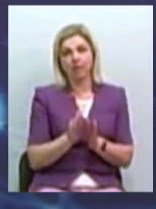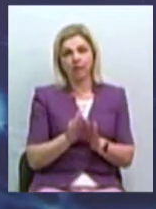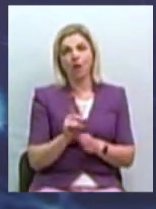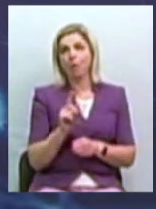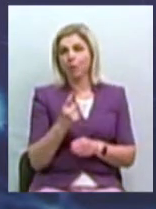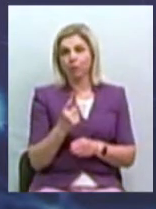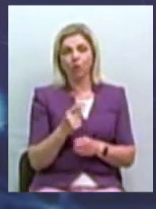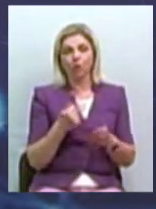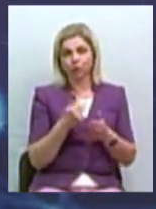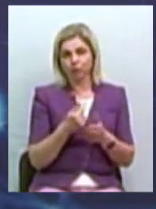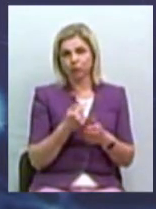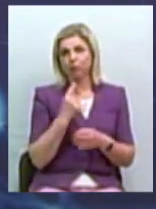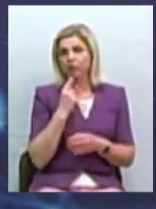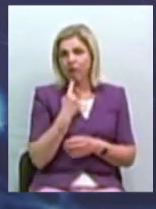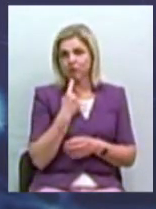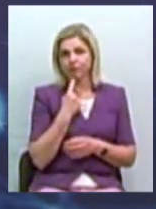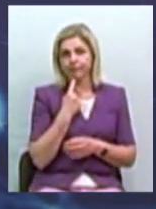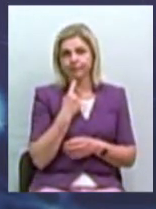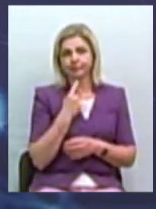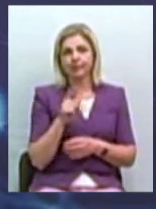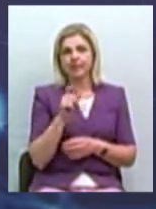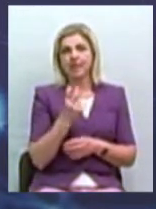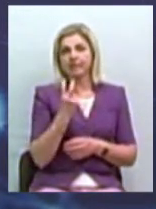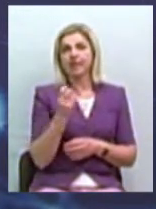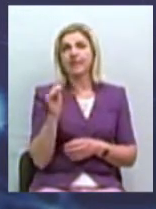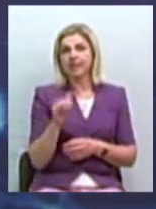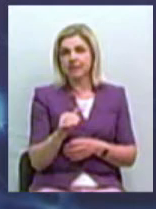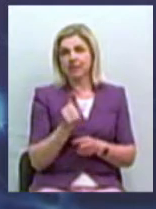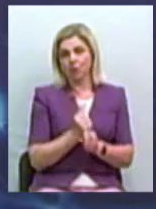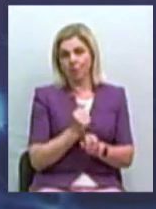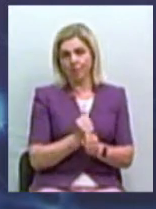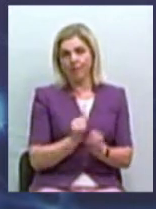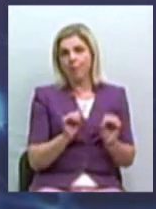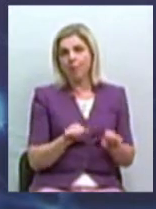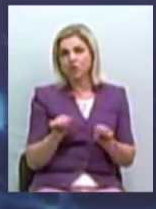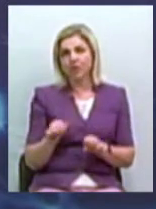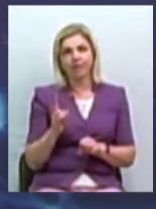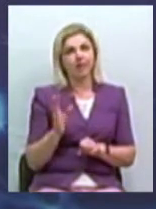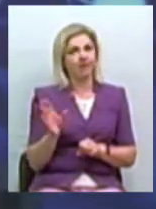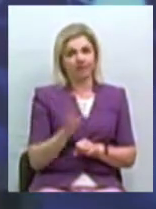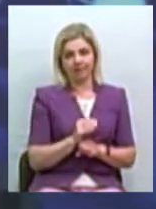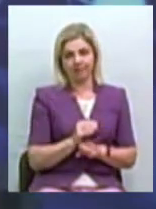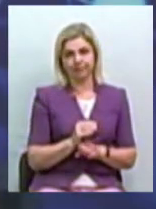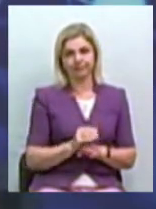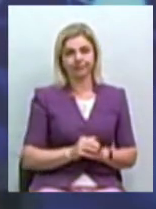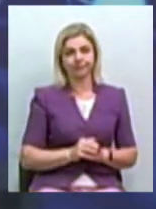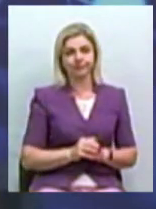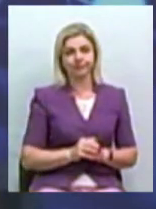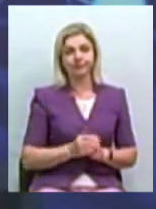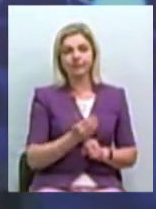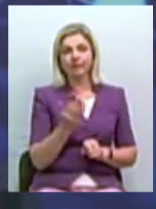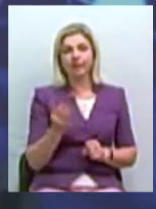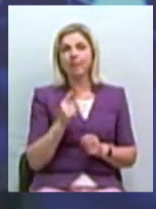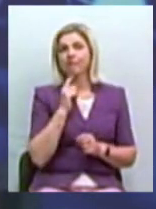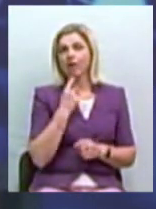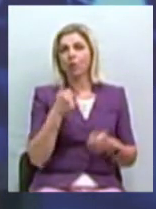оскільки досить таки важко за 200 тисяч зробити, можливо, їм важко конкурувати